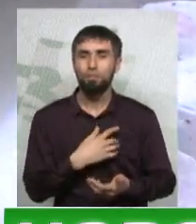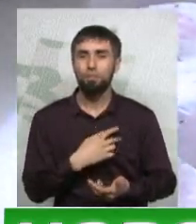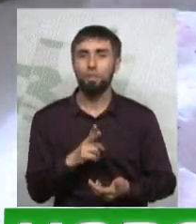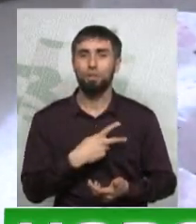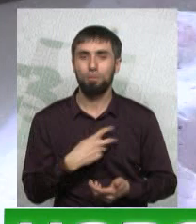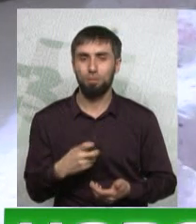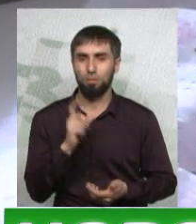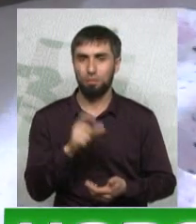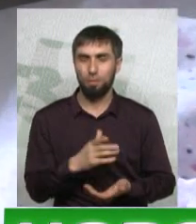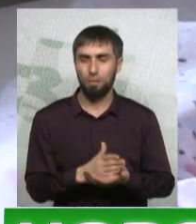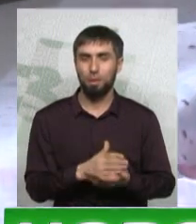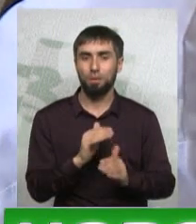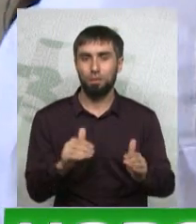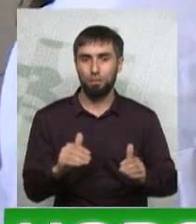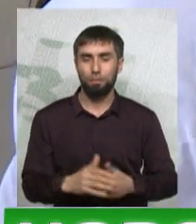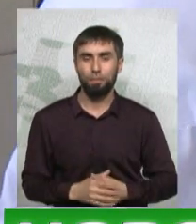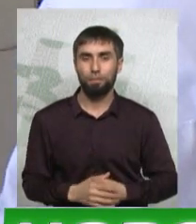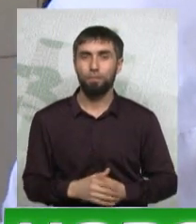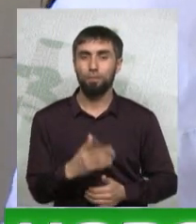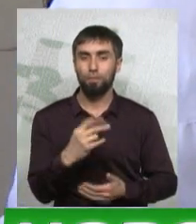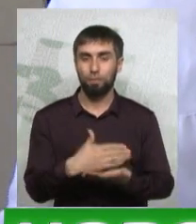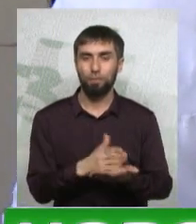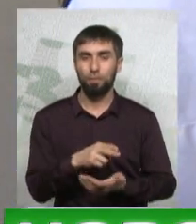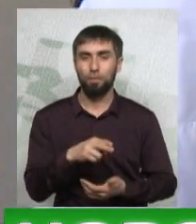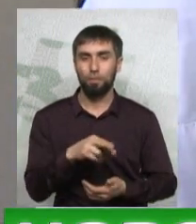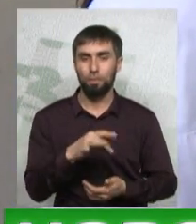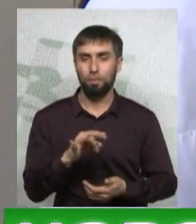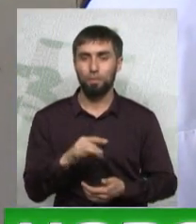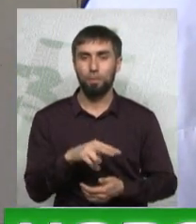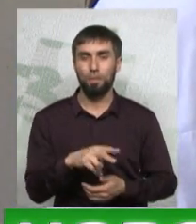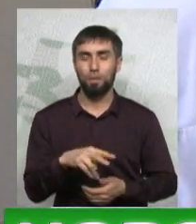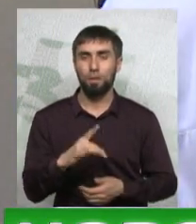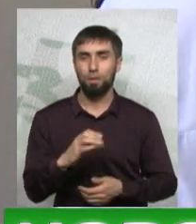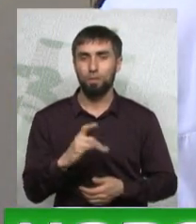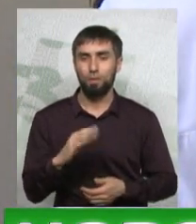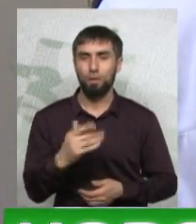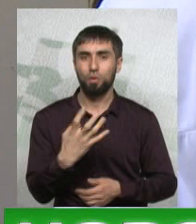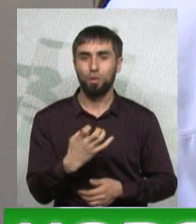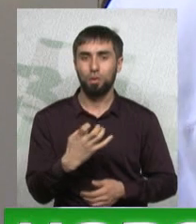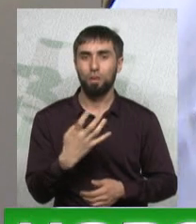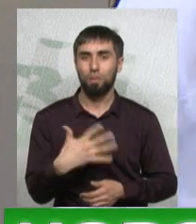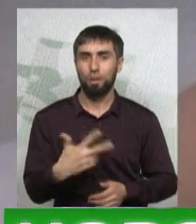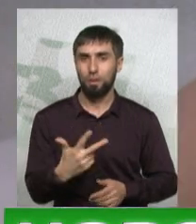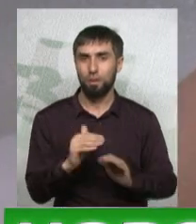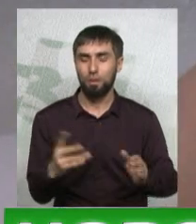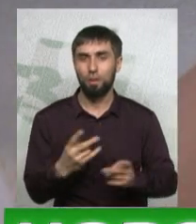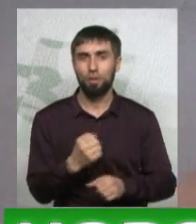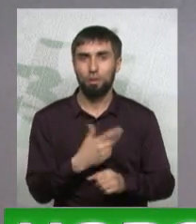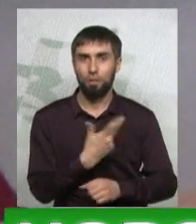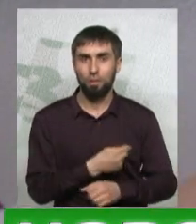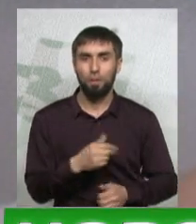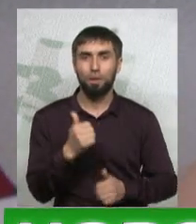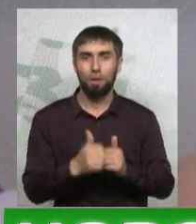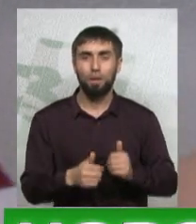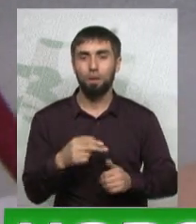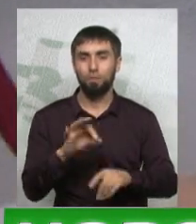дети, прежде всего младшего возраста. На участке педиатра Людмилы Саутиевой 453 ребенка подлежат вакцинации.